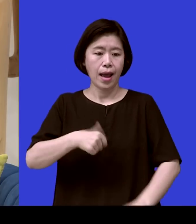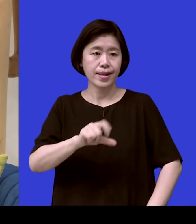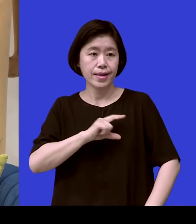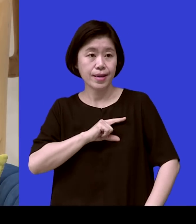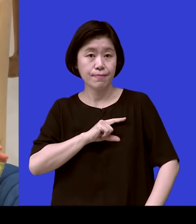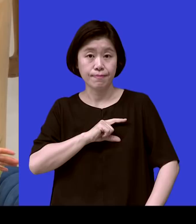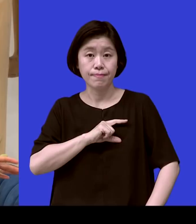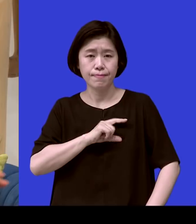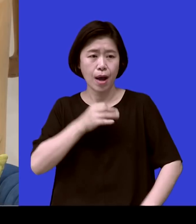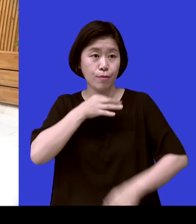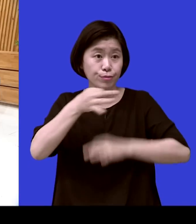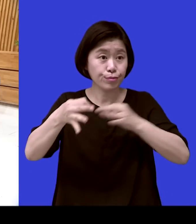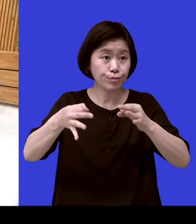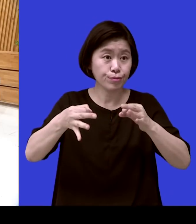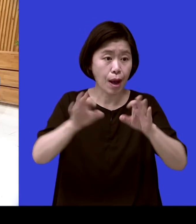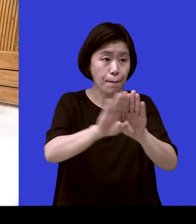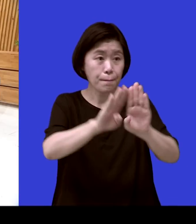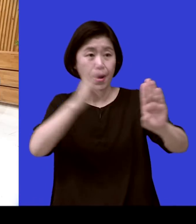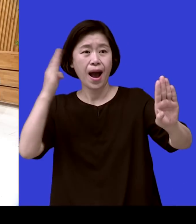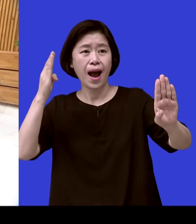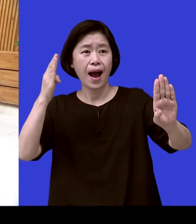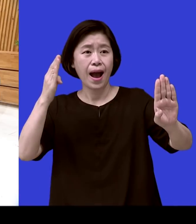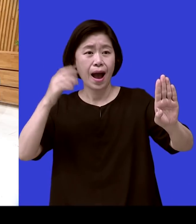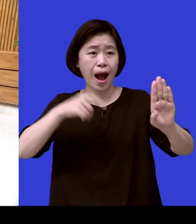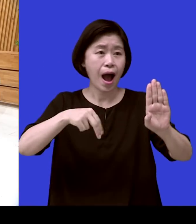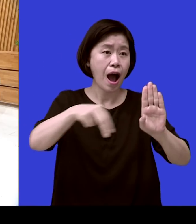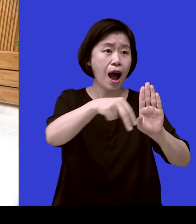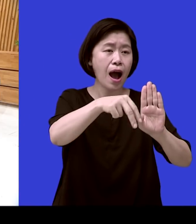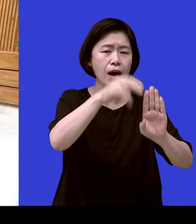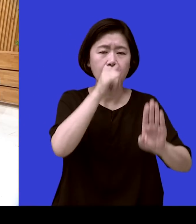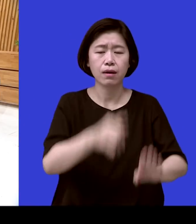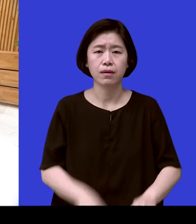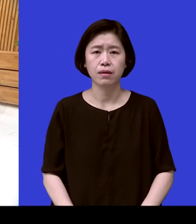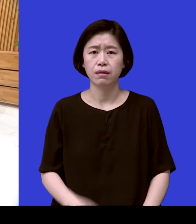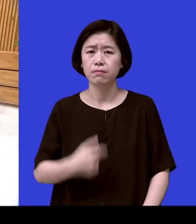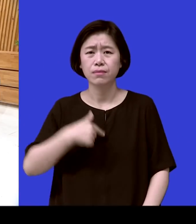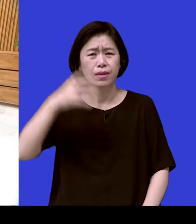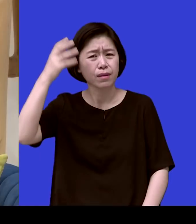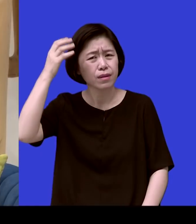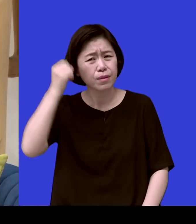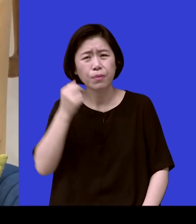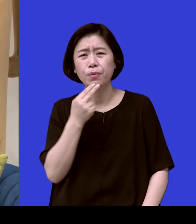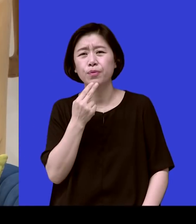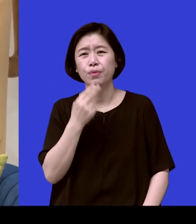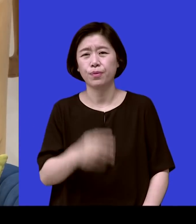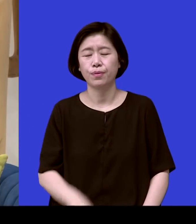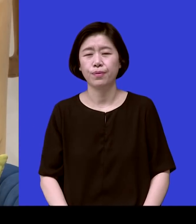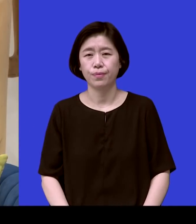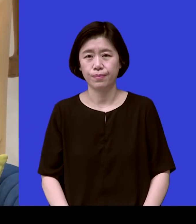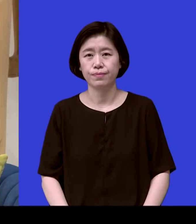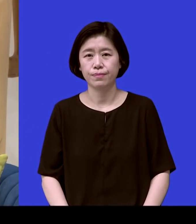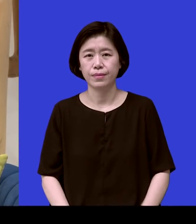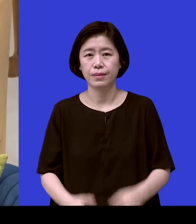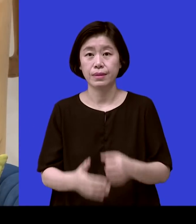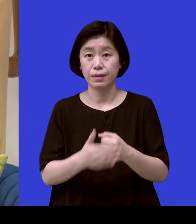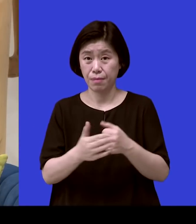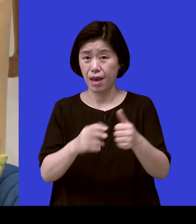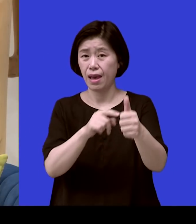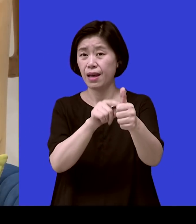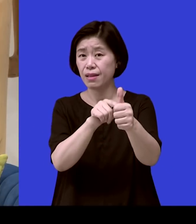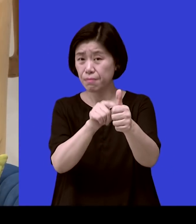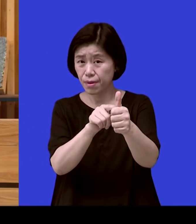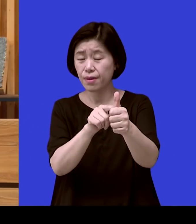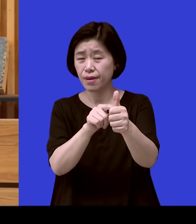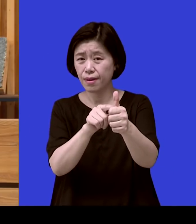문을 확 열고 나간대요. 그러니까 전 사실 기억이 많지 않아요. 그러다 보니까 이제